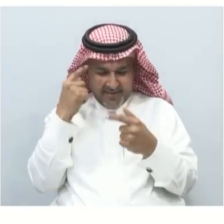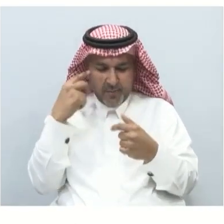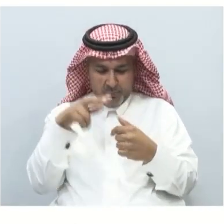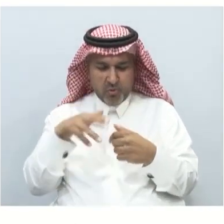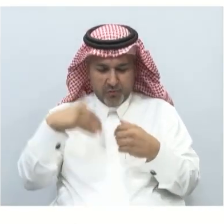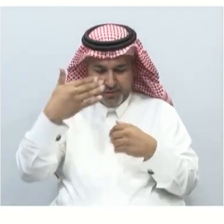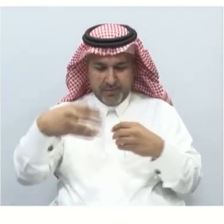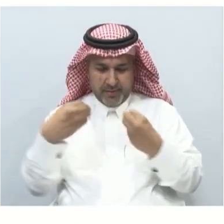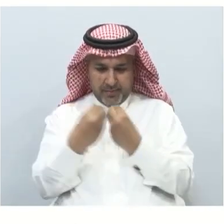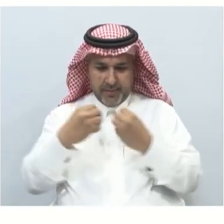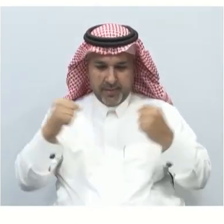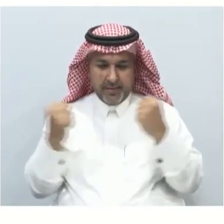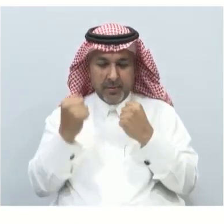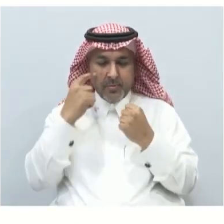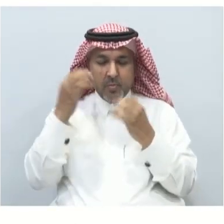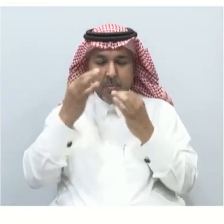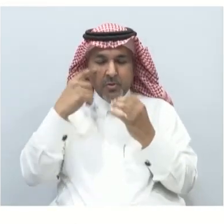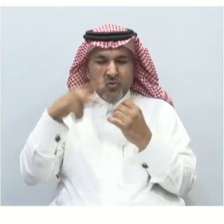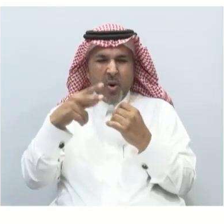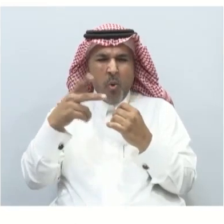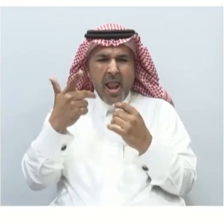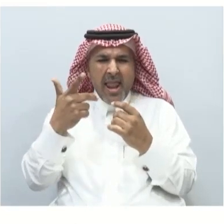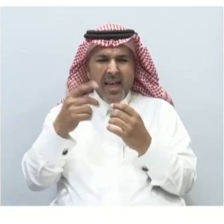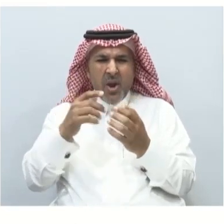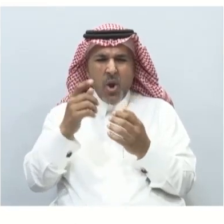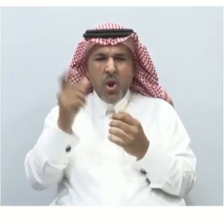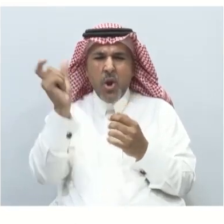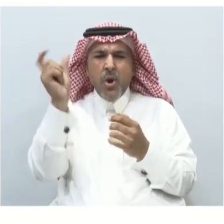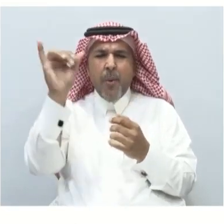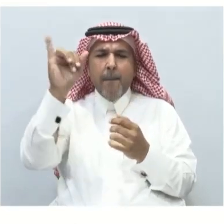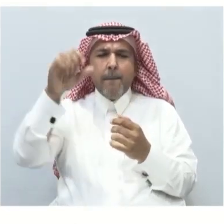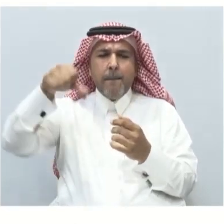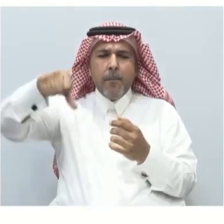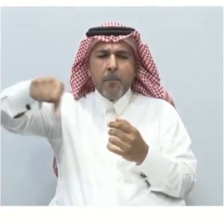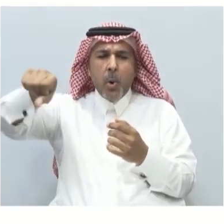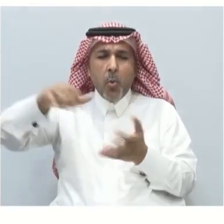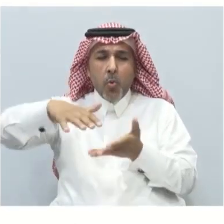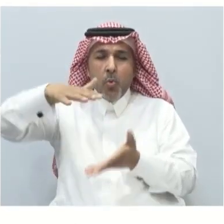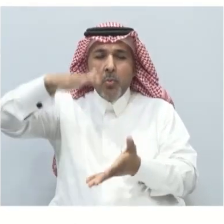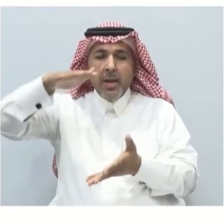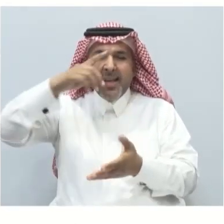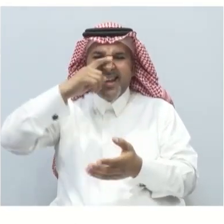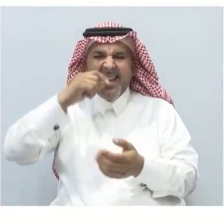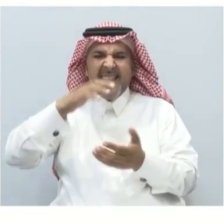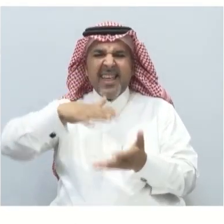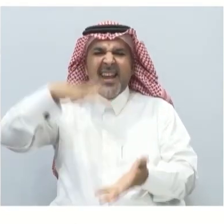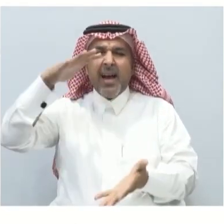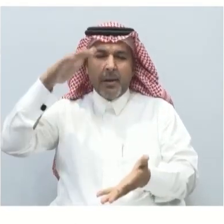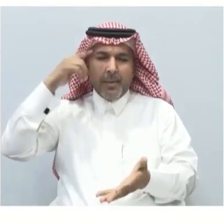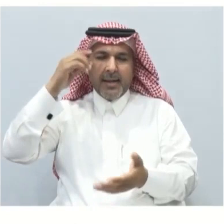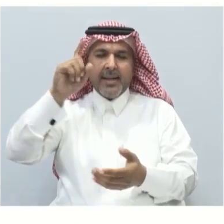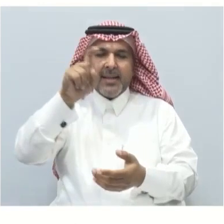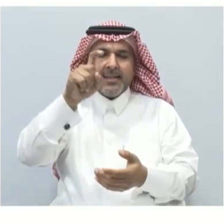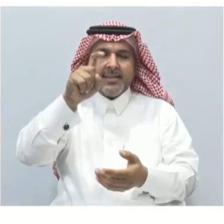او الاساس اساس اضمحلال فبالتالي سنغير اتجاه المتباينه من اكبر من الى اصغر من او من اصغر من الى اكبر من